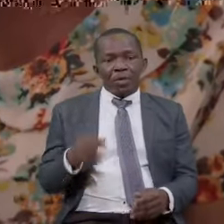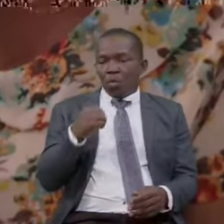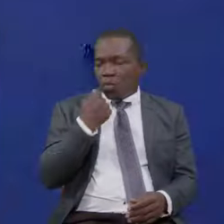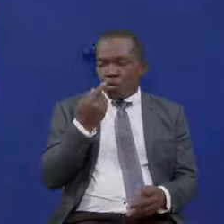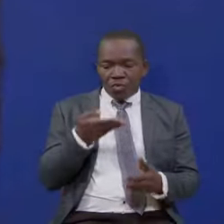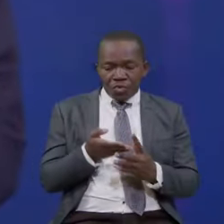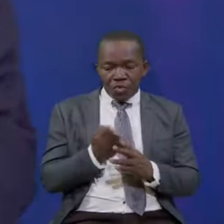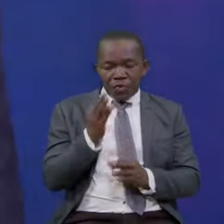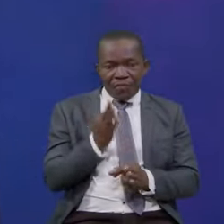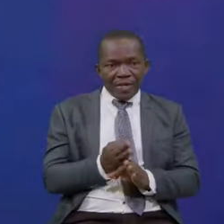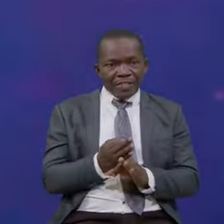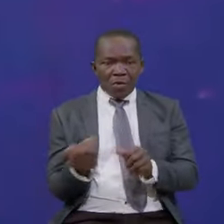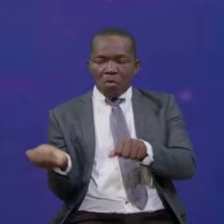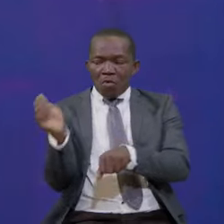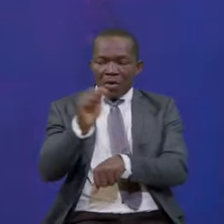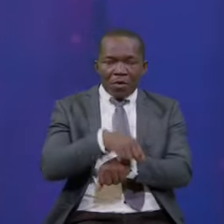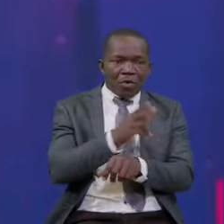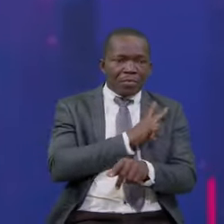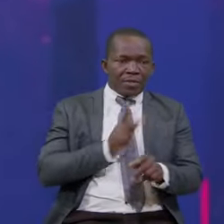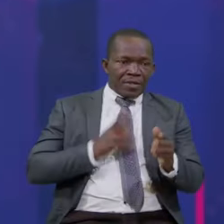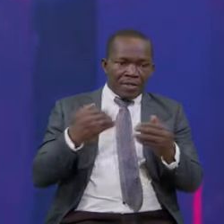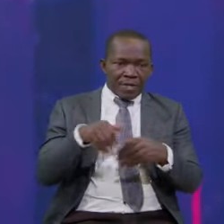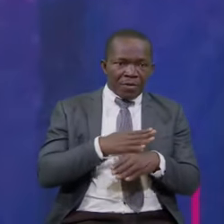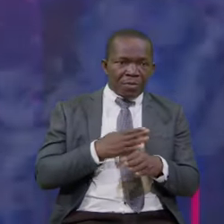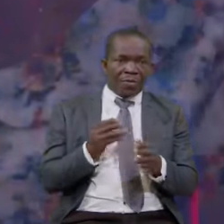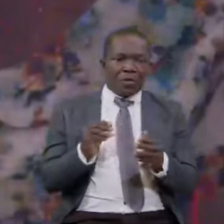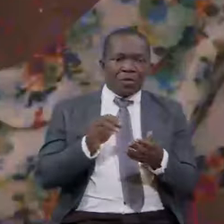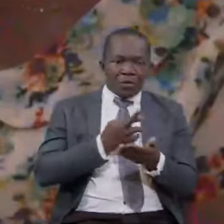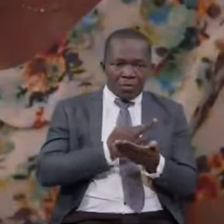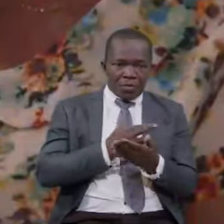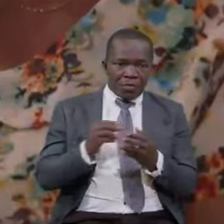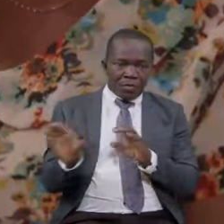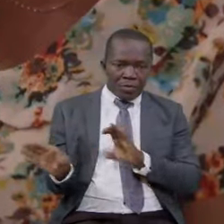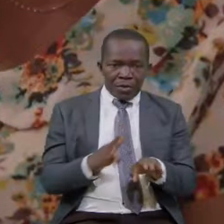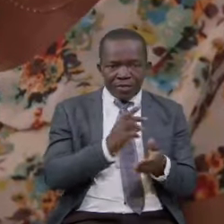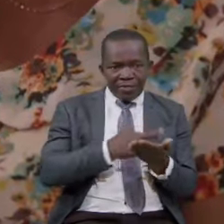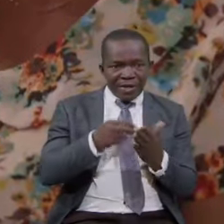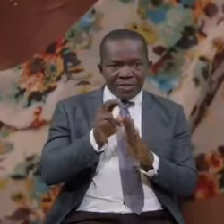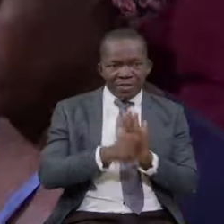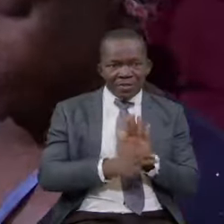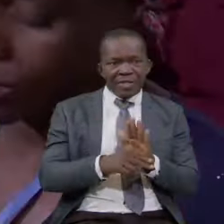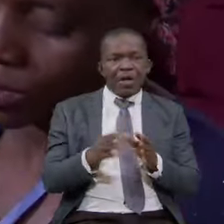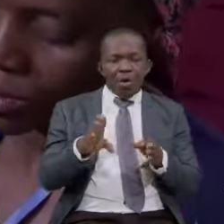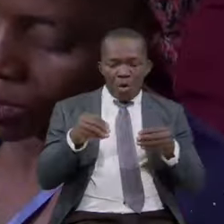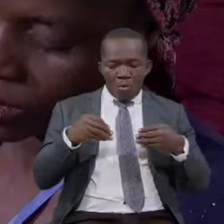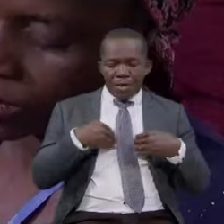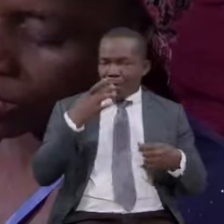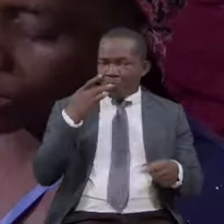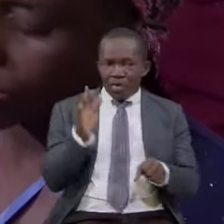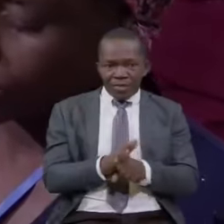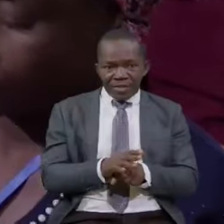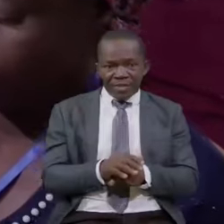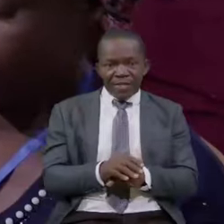obte des promesses ferm la gueule des lions fermer la gueule